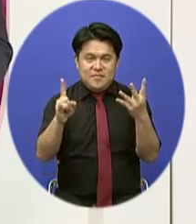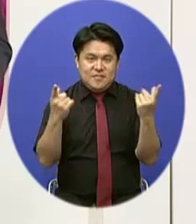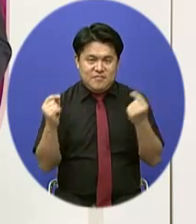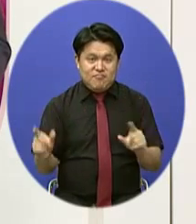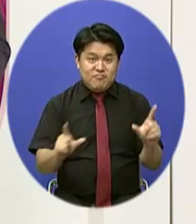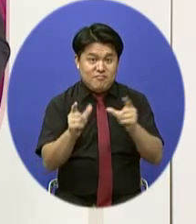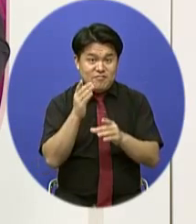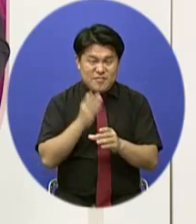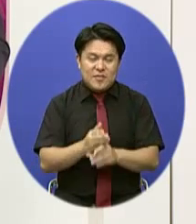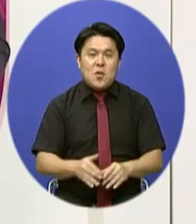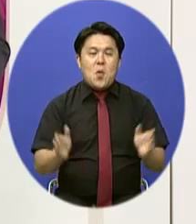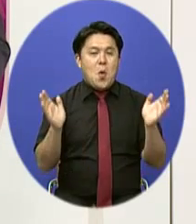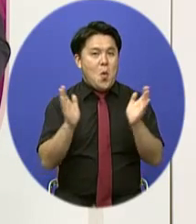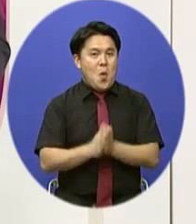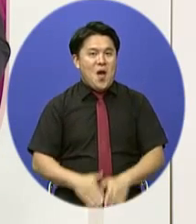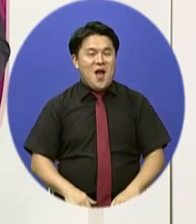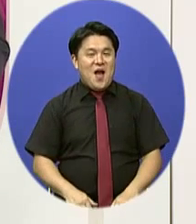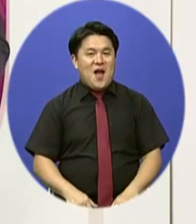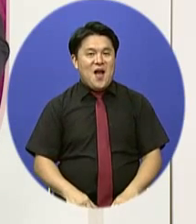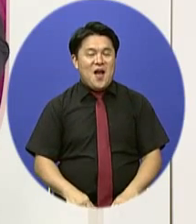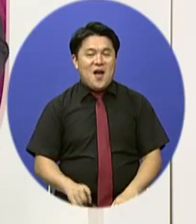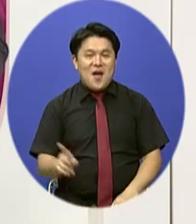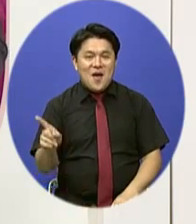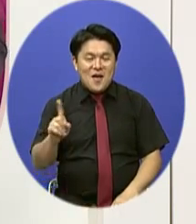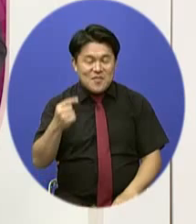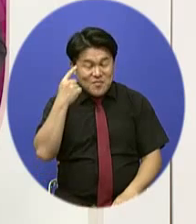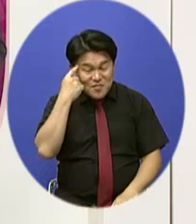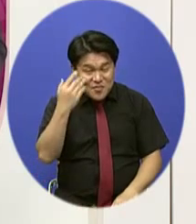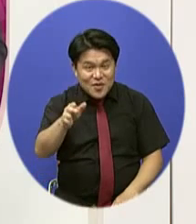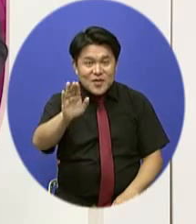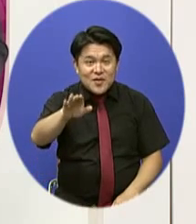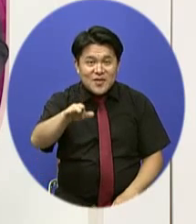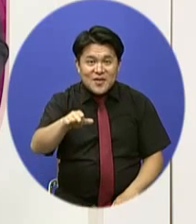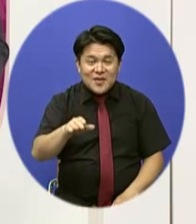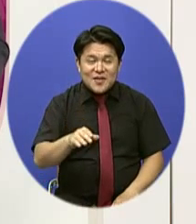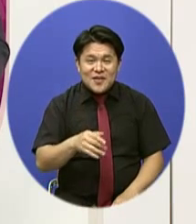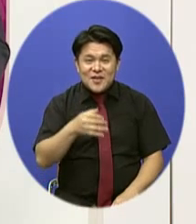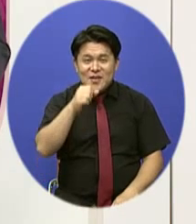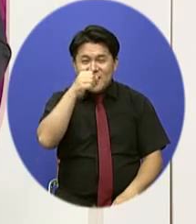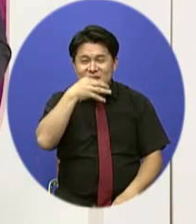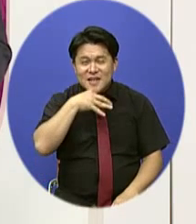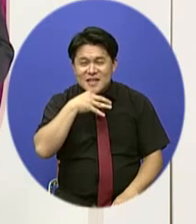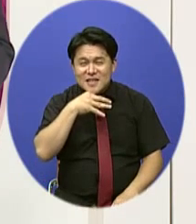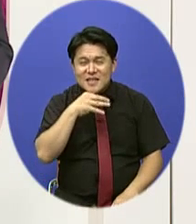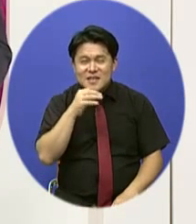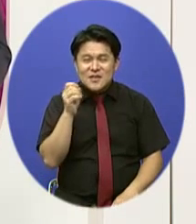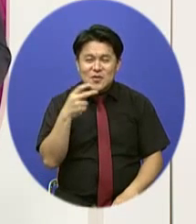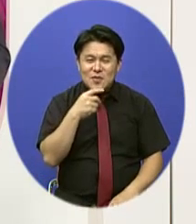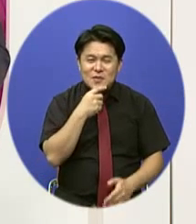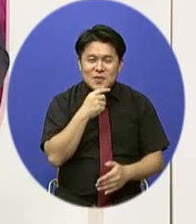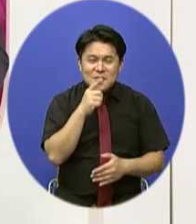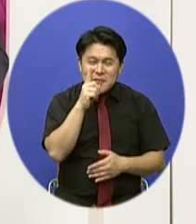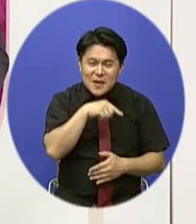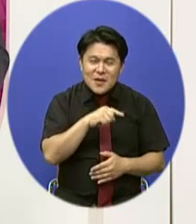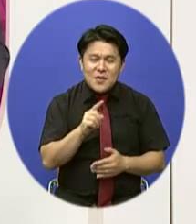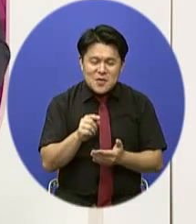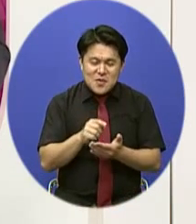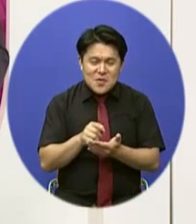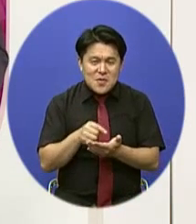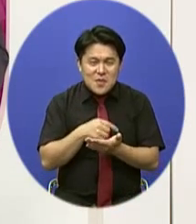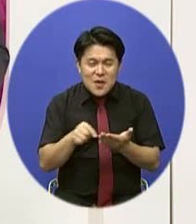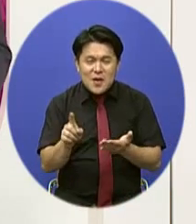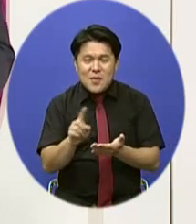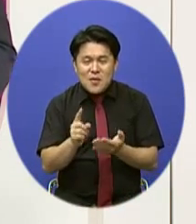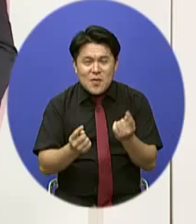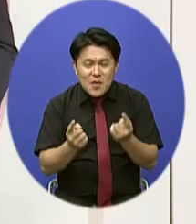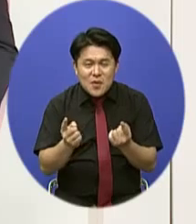사시니까 어떤 게 좋고 어떤 게 불편하실까요? 좋은 점이 더 많지요. 많은데. 아. 네. 예, 뭐 좀 뭐 가끔